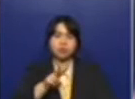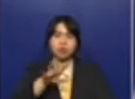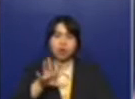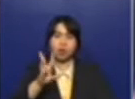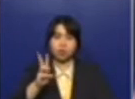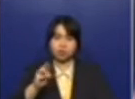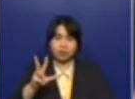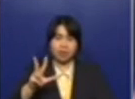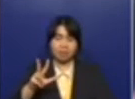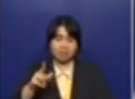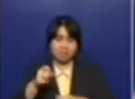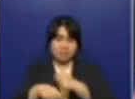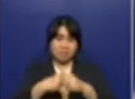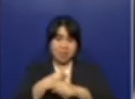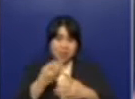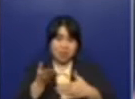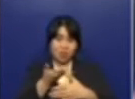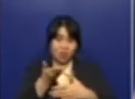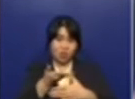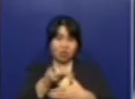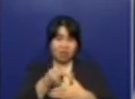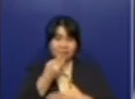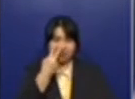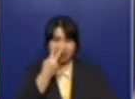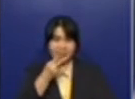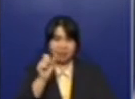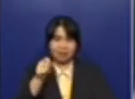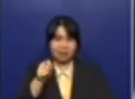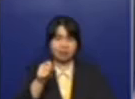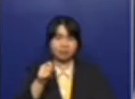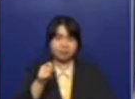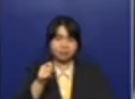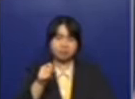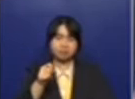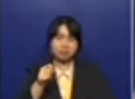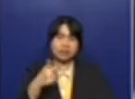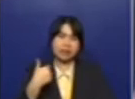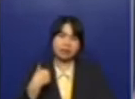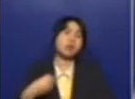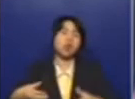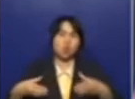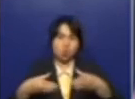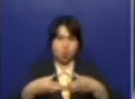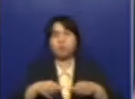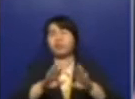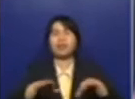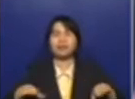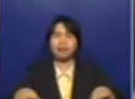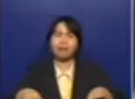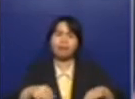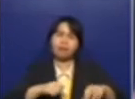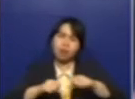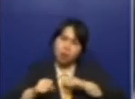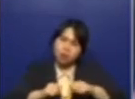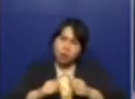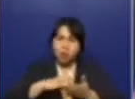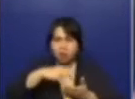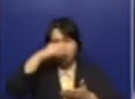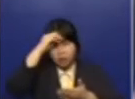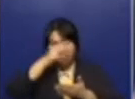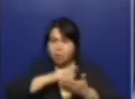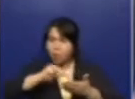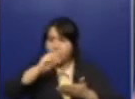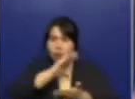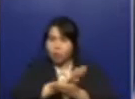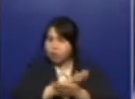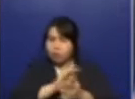2563ที่ผ่านมาเราจะสังเกตเห็นได้ว่ากลุ่มนิสิตนักศึกษาและเยาวชนได้มีการ